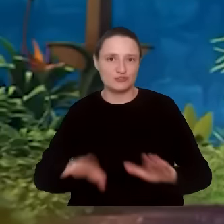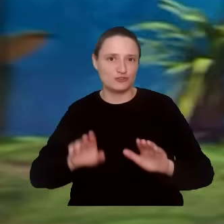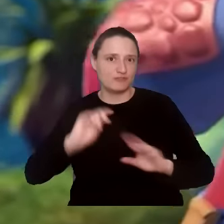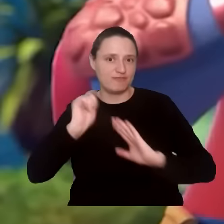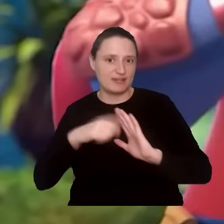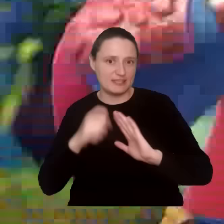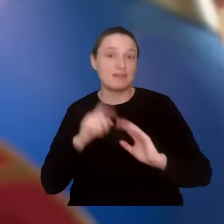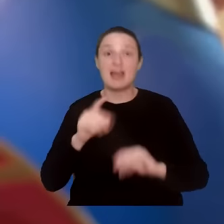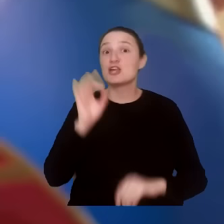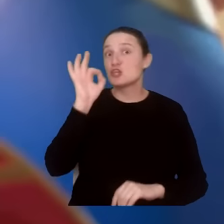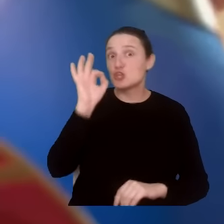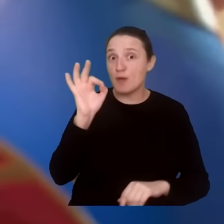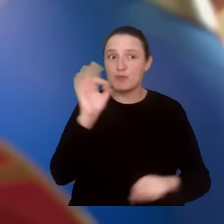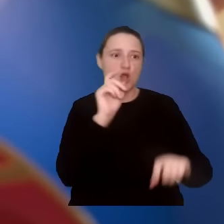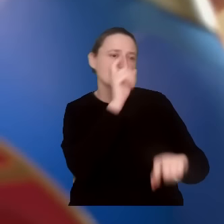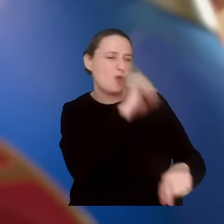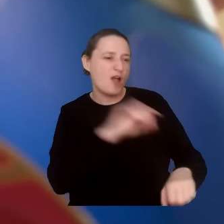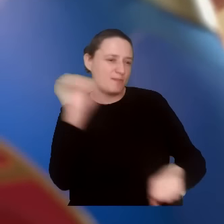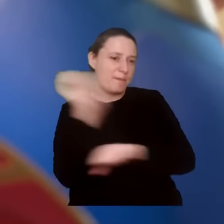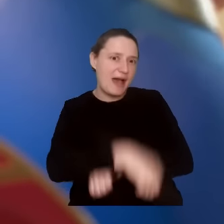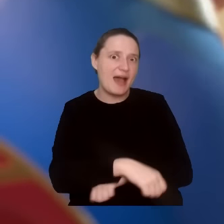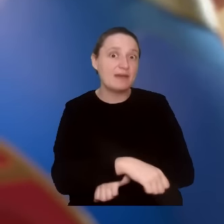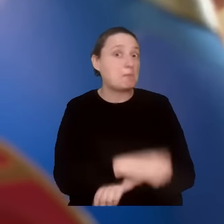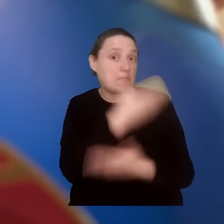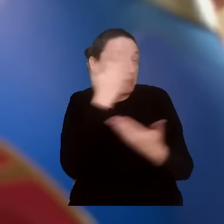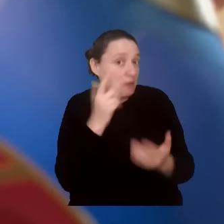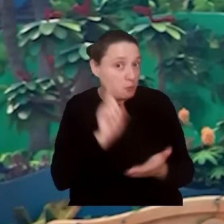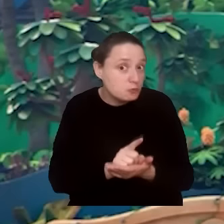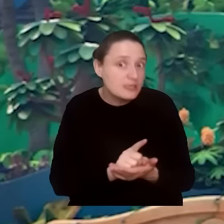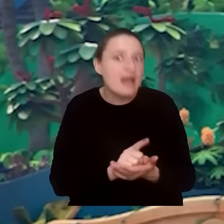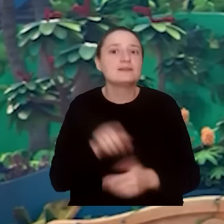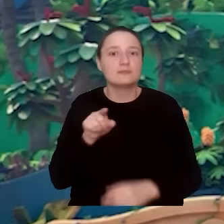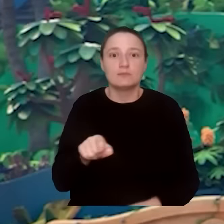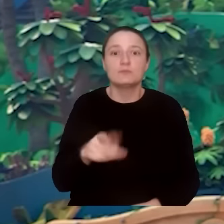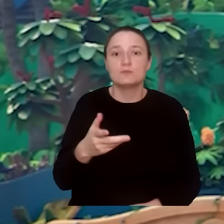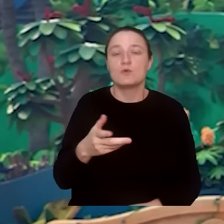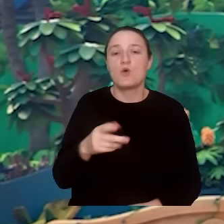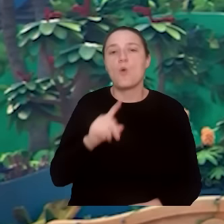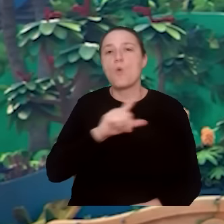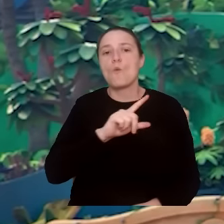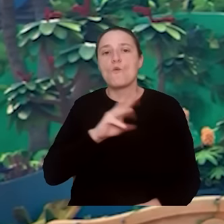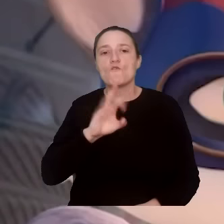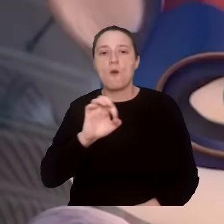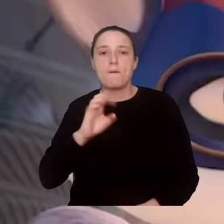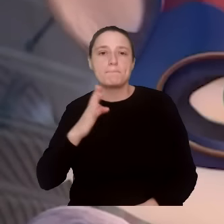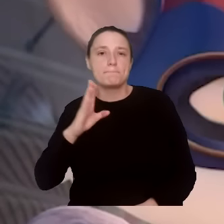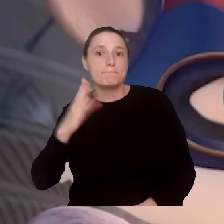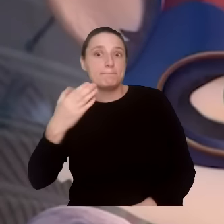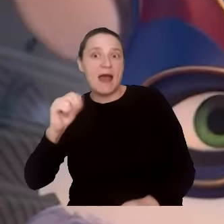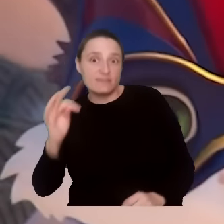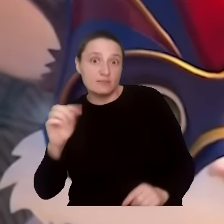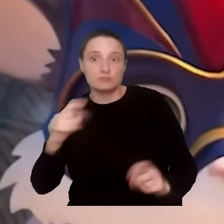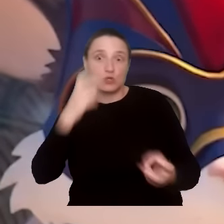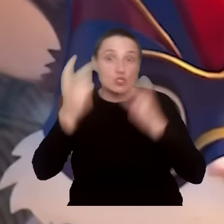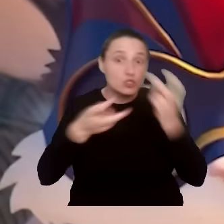ma zwyciężyć ze złem. Ale nie wiadomo jak będzie. Maggie jest dzielną łombatką, która w przebraniu superbohaterki przeczesuje miasto w poszukiwaniu